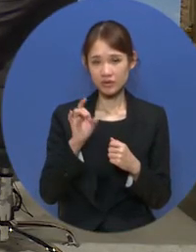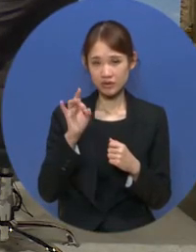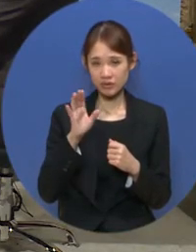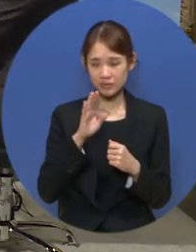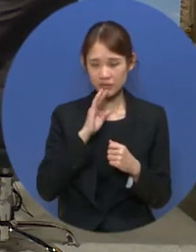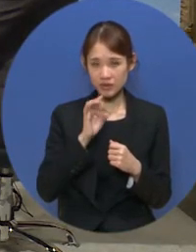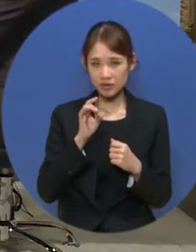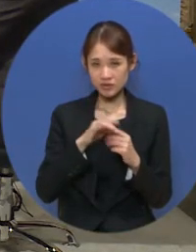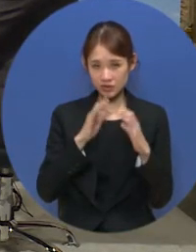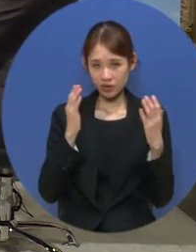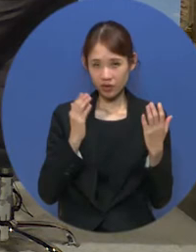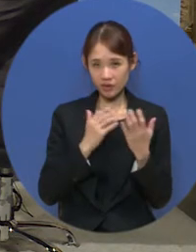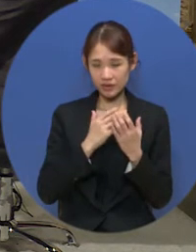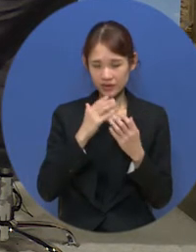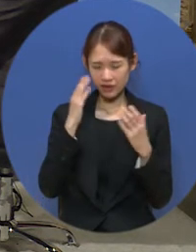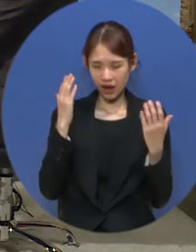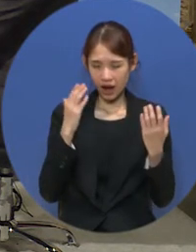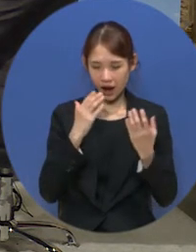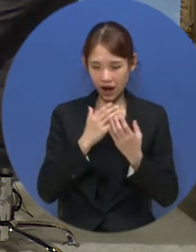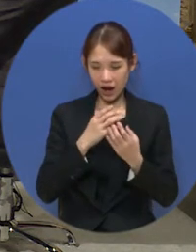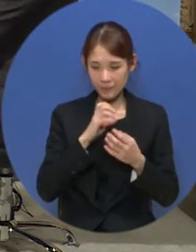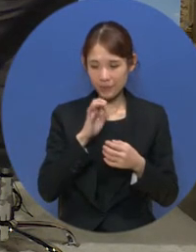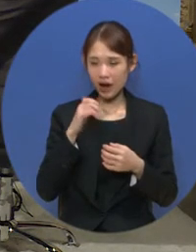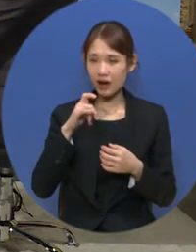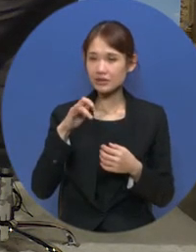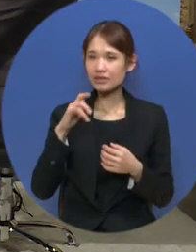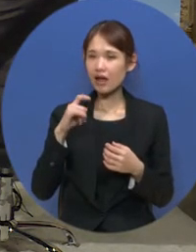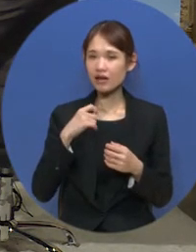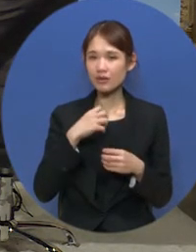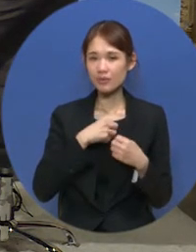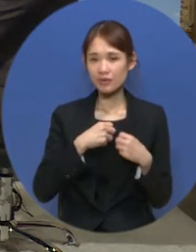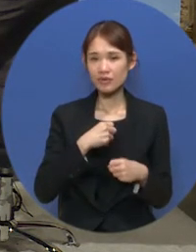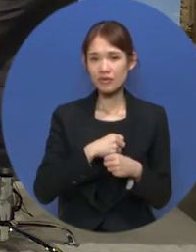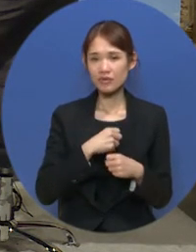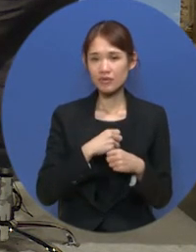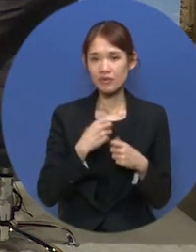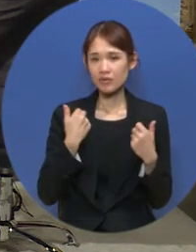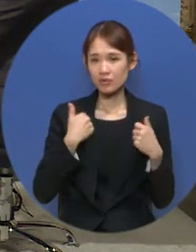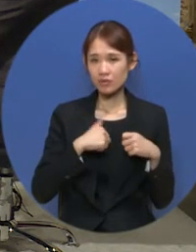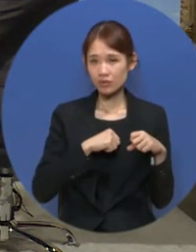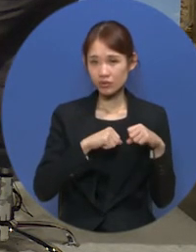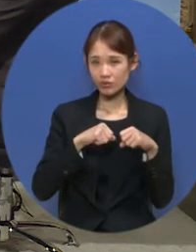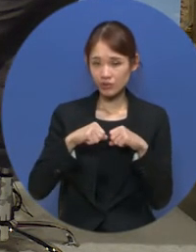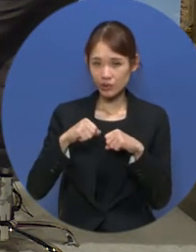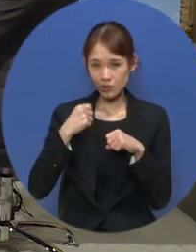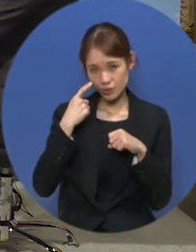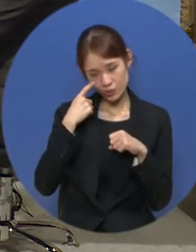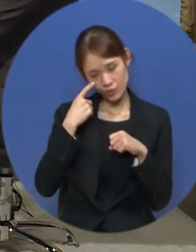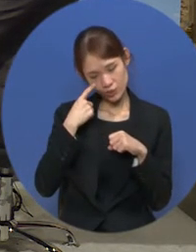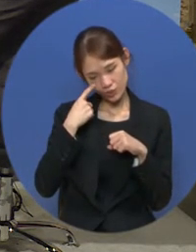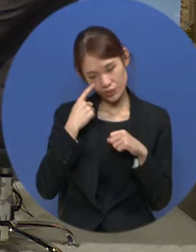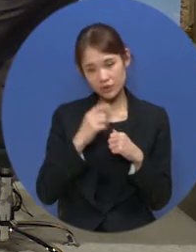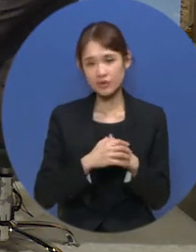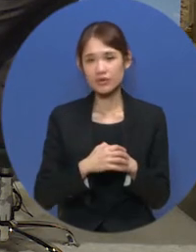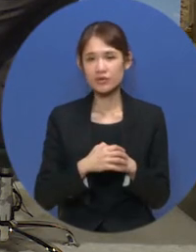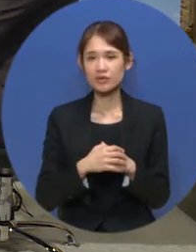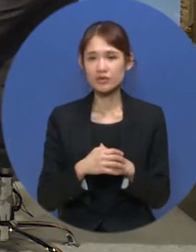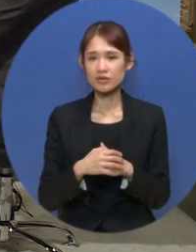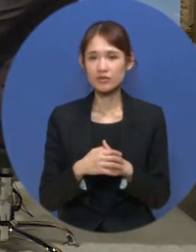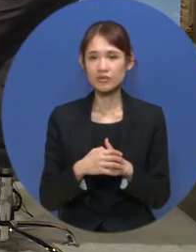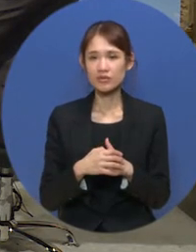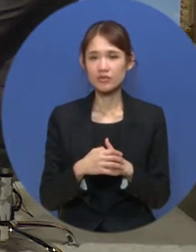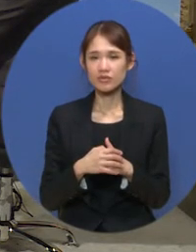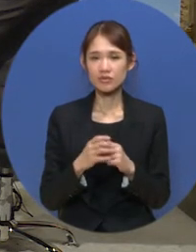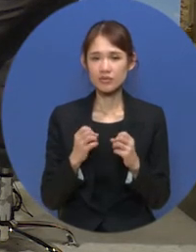처음에는 전체를 다 마그넷으로 만드셨어요. 네. 근데 이제 제가 이제 입어보고 난 다음에 네. 이렇게 활동하다 보면